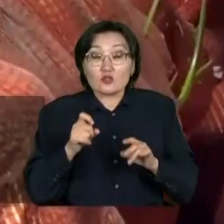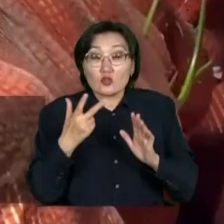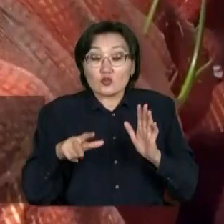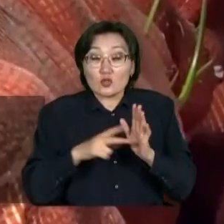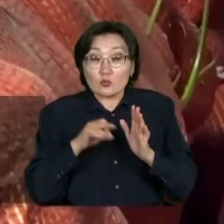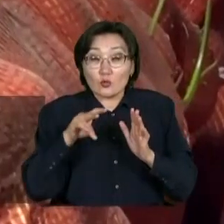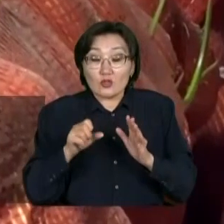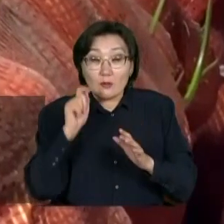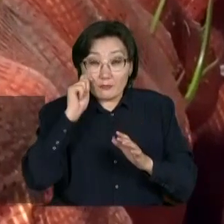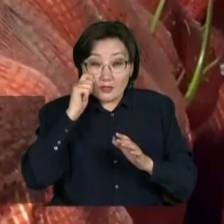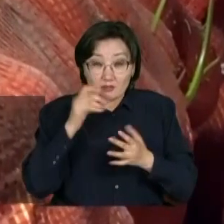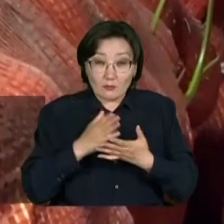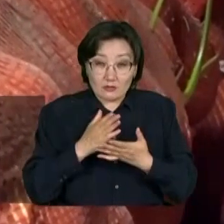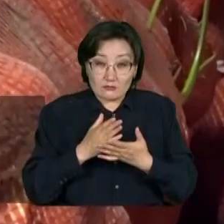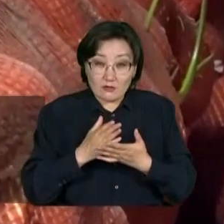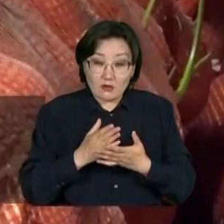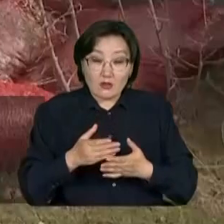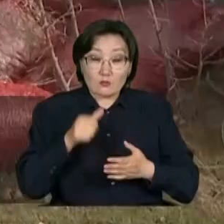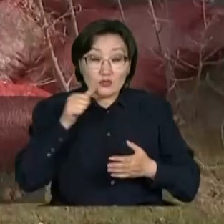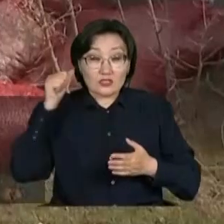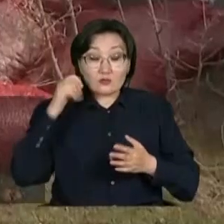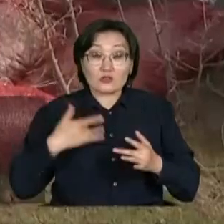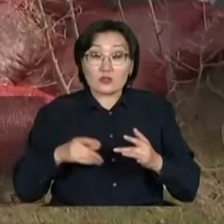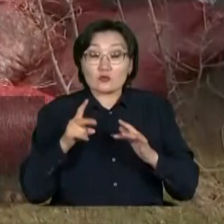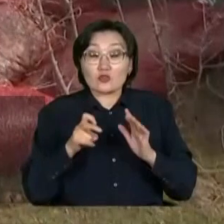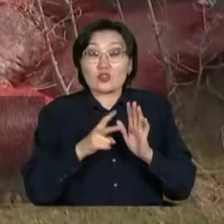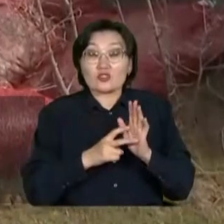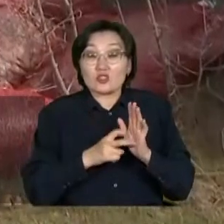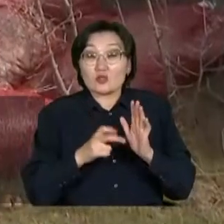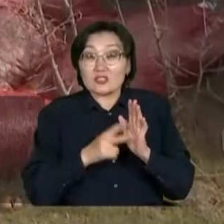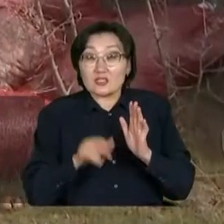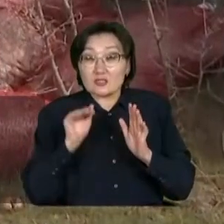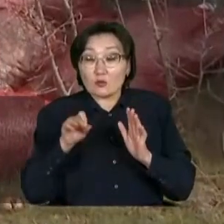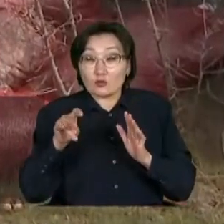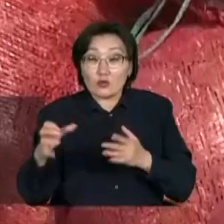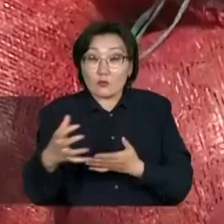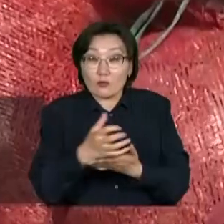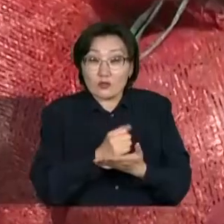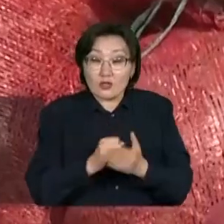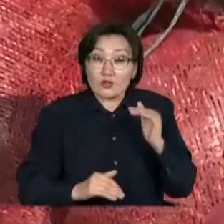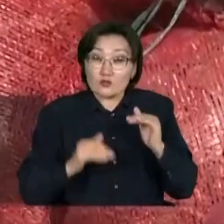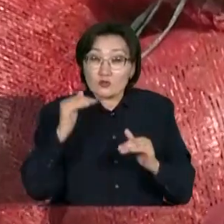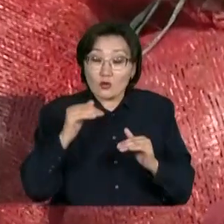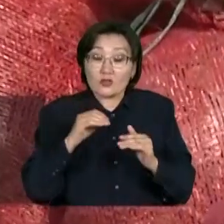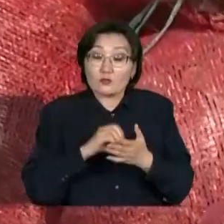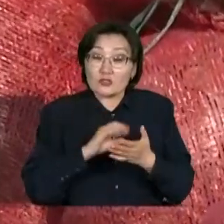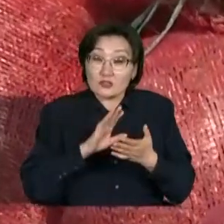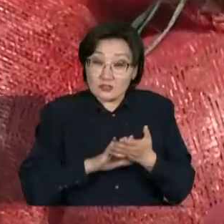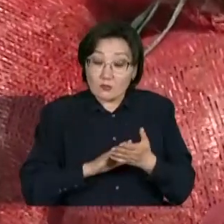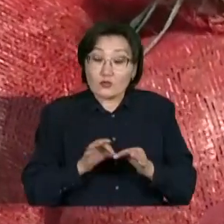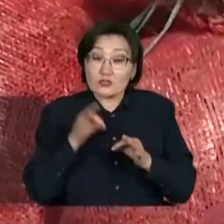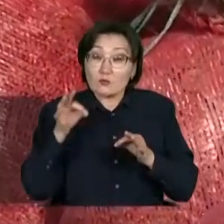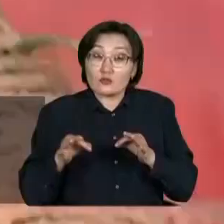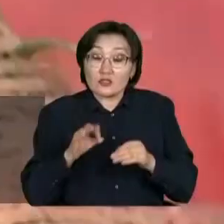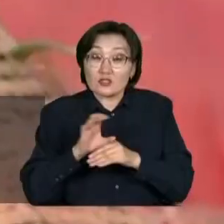тонна пияз бар. Еске салсақ, өткен жылы Жамбылда 780 мың тонна өнім жиналған еді. Бұл рекордтық көрсеткіш болатын. Дегенмен өңірде